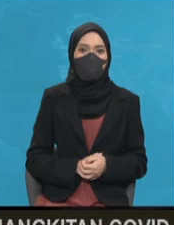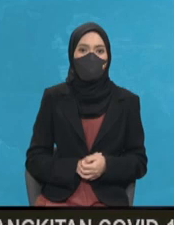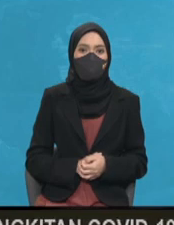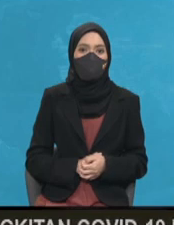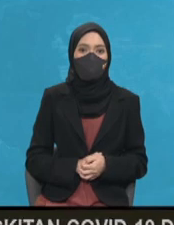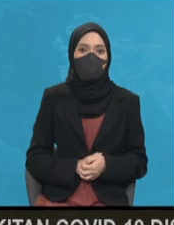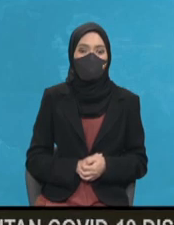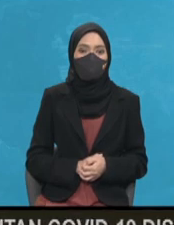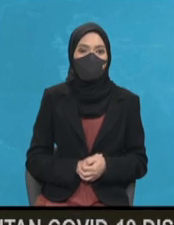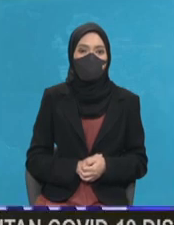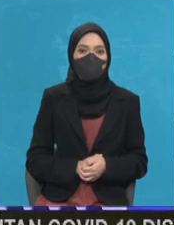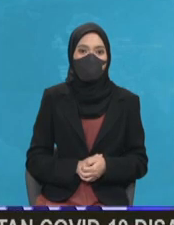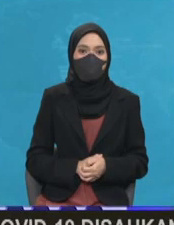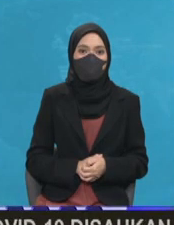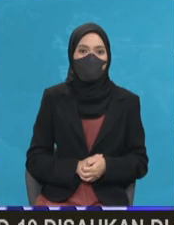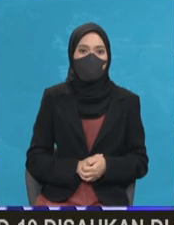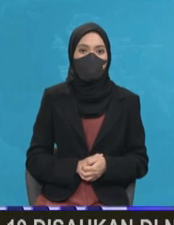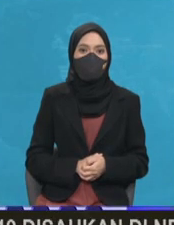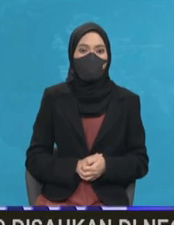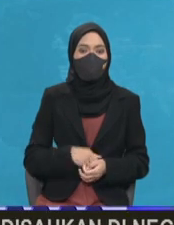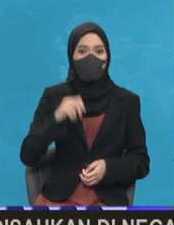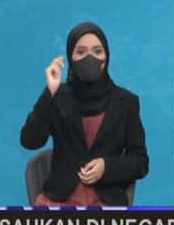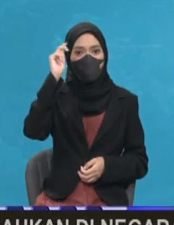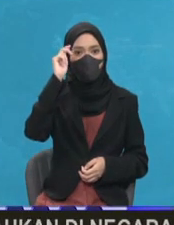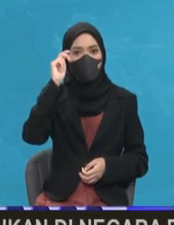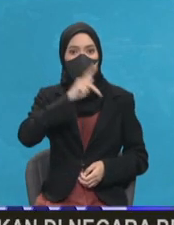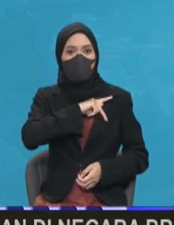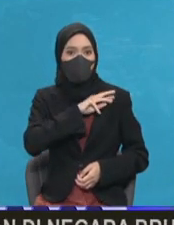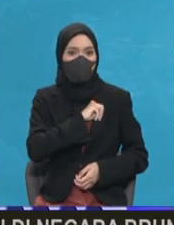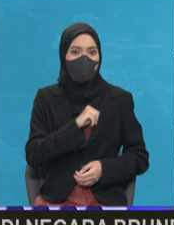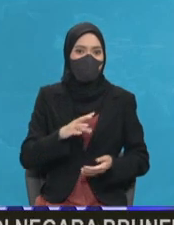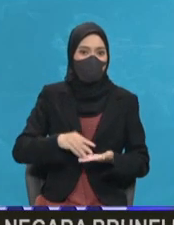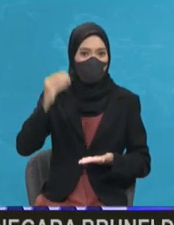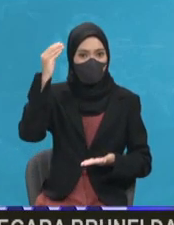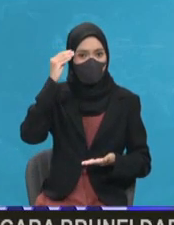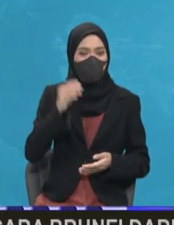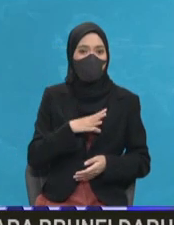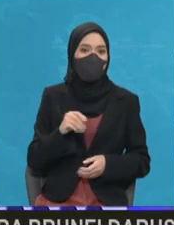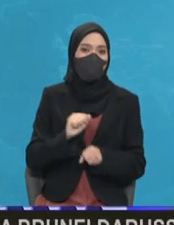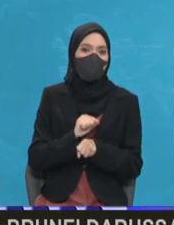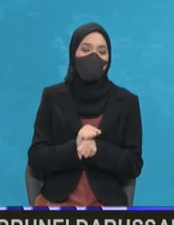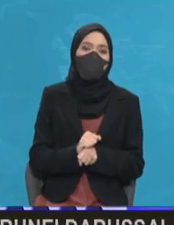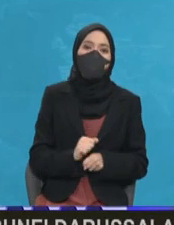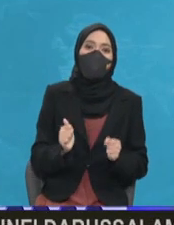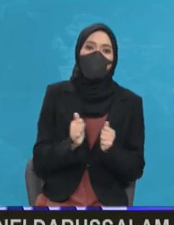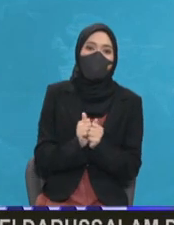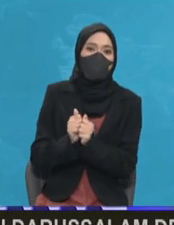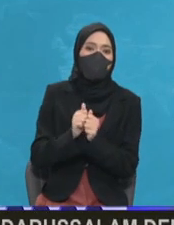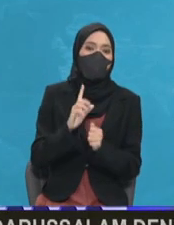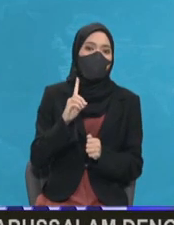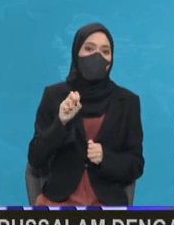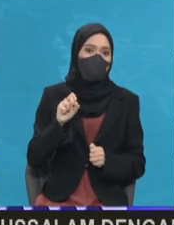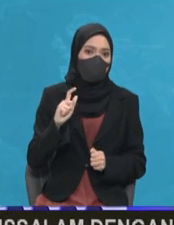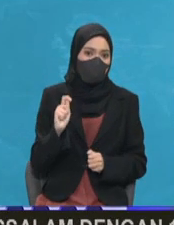the lounge Hai kementerian pendidikan dengan kerjasama datastream digital cm hd-sdi